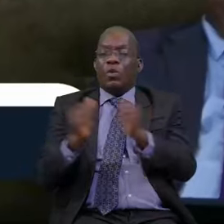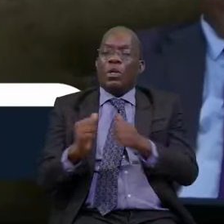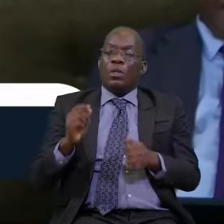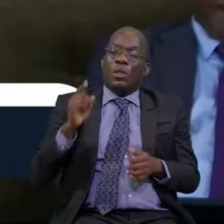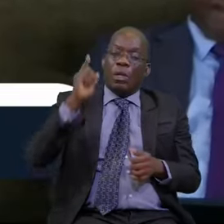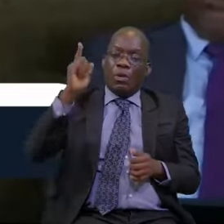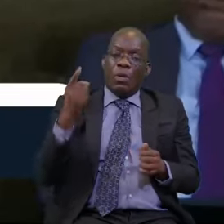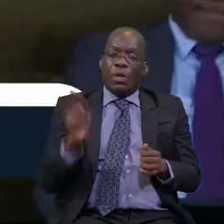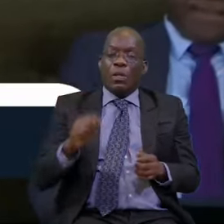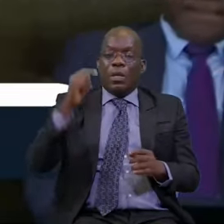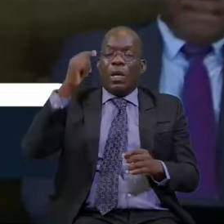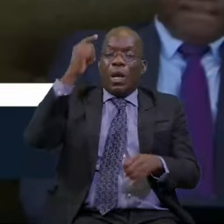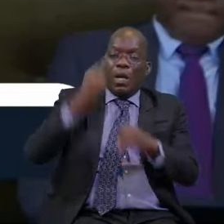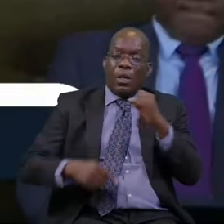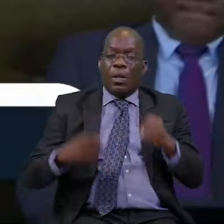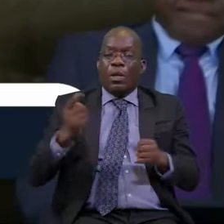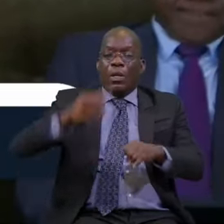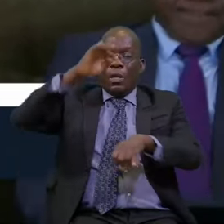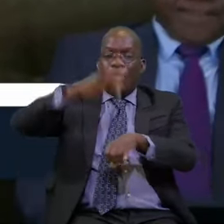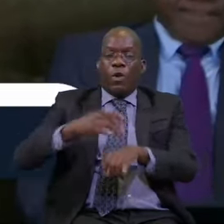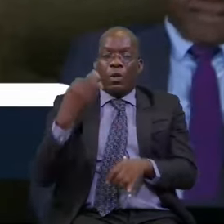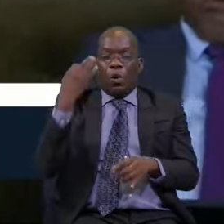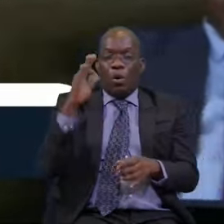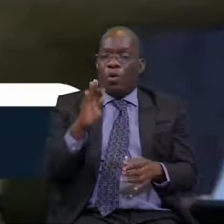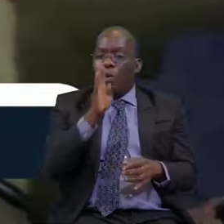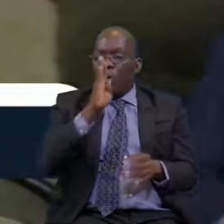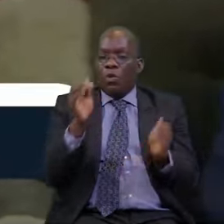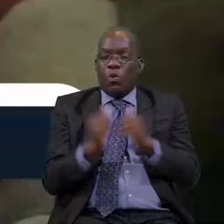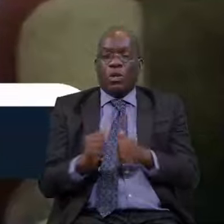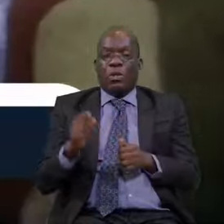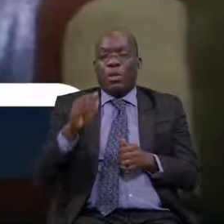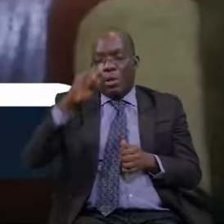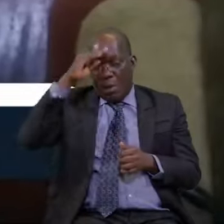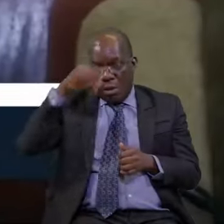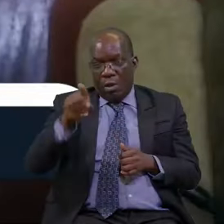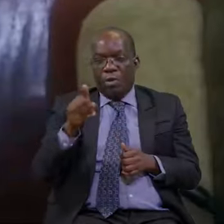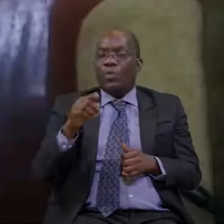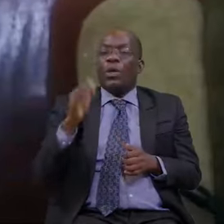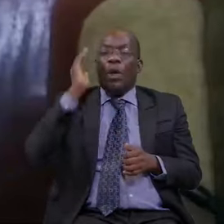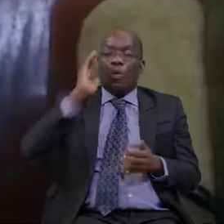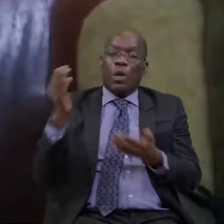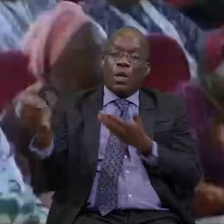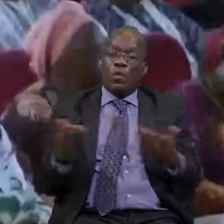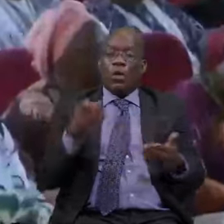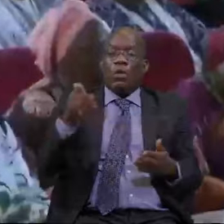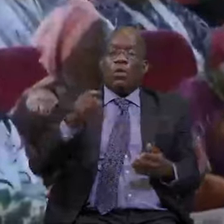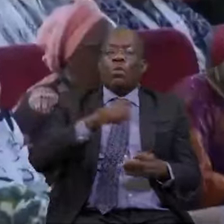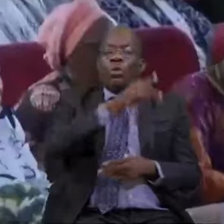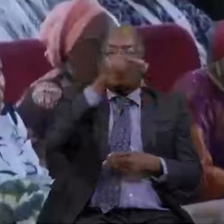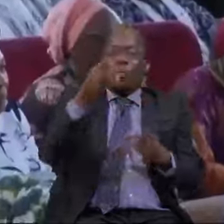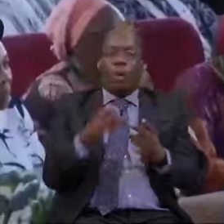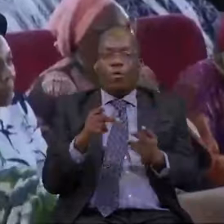lui, la fin et l'effet d'être avec lui, alors cela va vous amener la